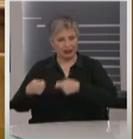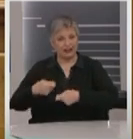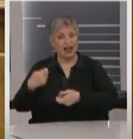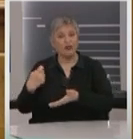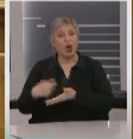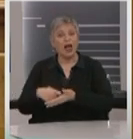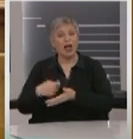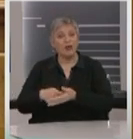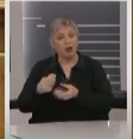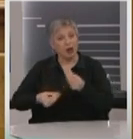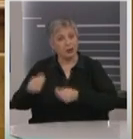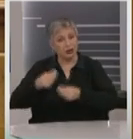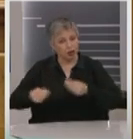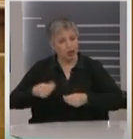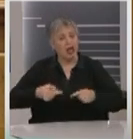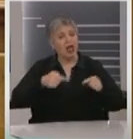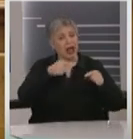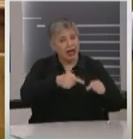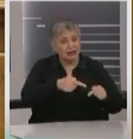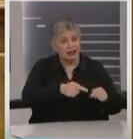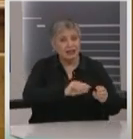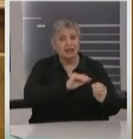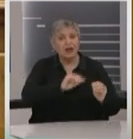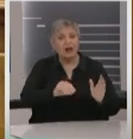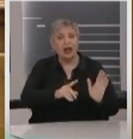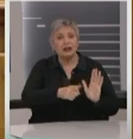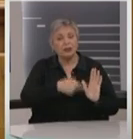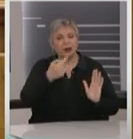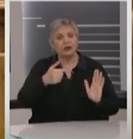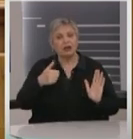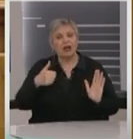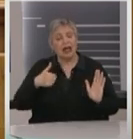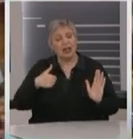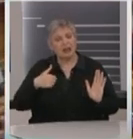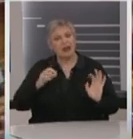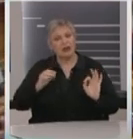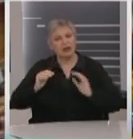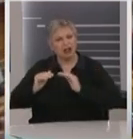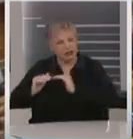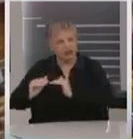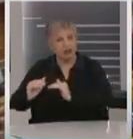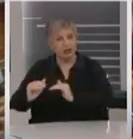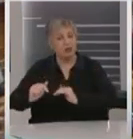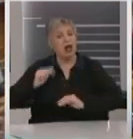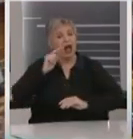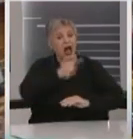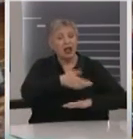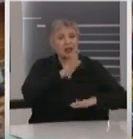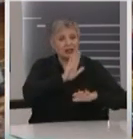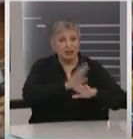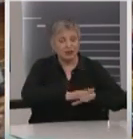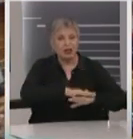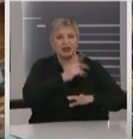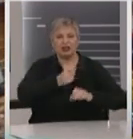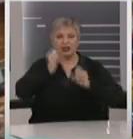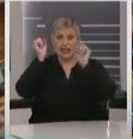ελληνικό λαό. Και τώρα κατηγορείτε εμάς για αυτά που εσείς κάνατε, για αυτά που εσείς επιφέρατε, για τα δεινά που εσείς φέρατε και